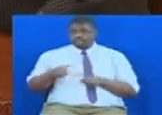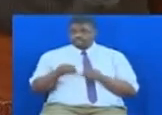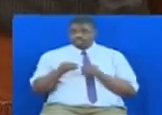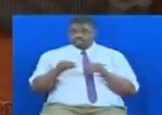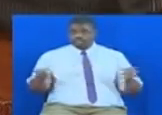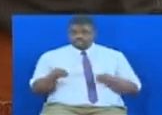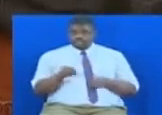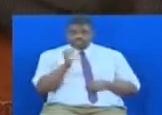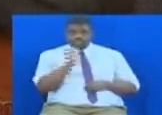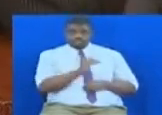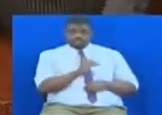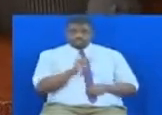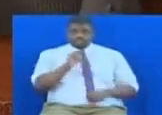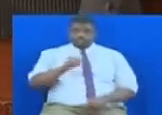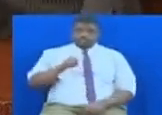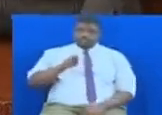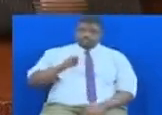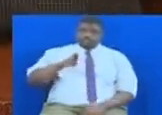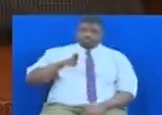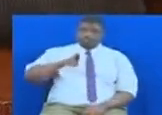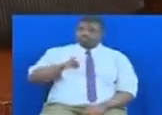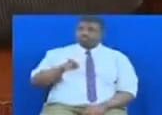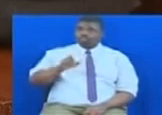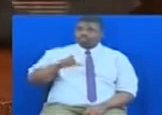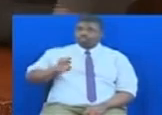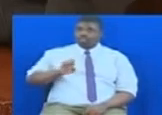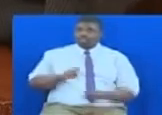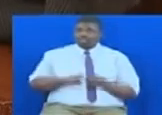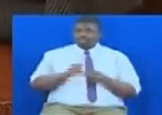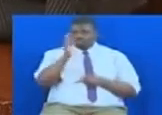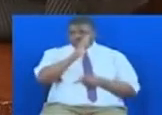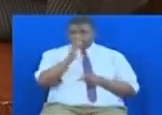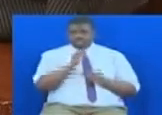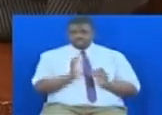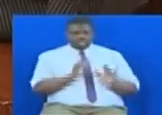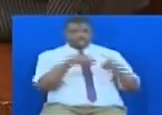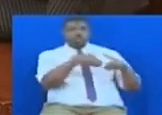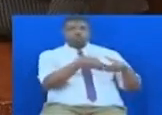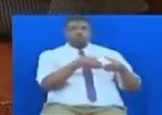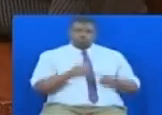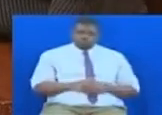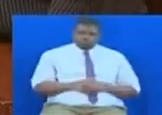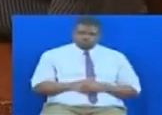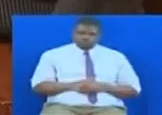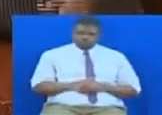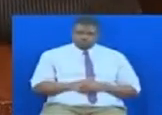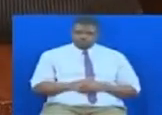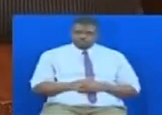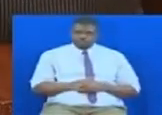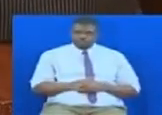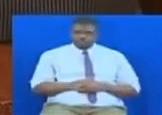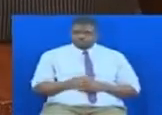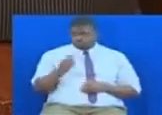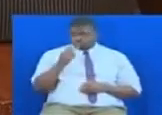Mfugale lete pickup, akapanda pickup kuwahi kikao. Leo tunaona maono yake namna yanavyoisaidia